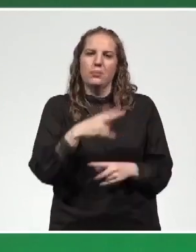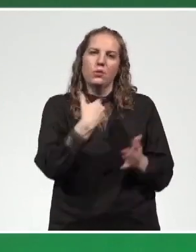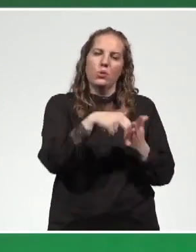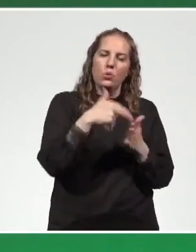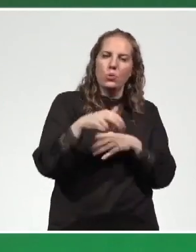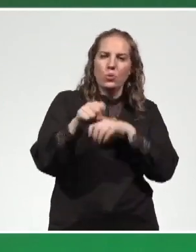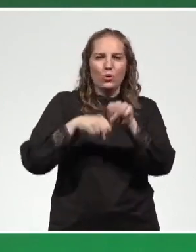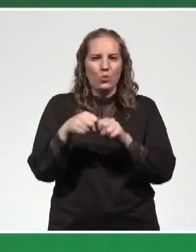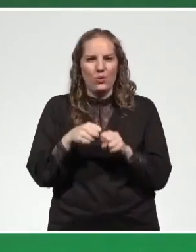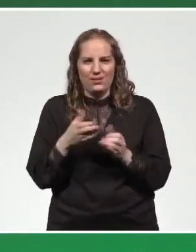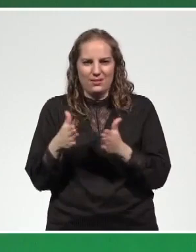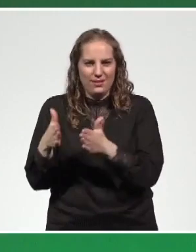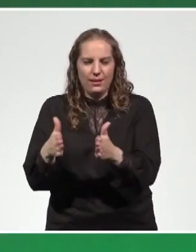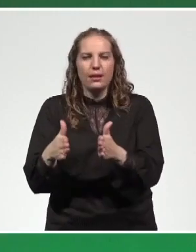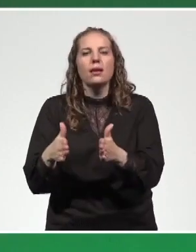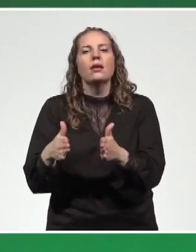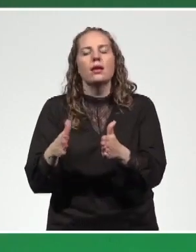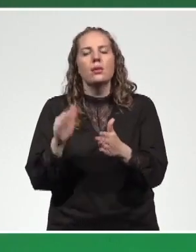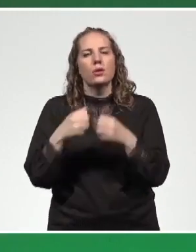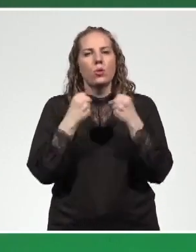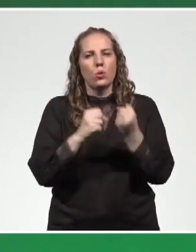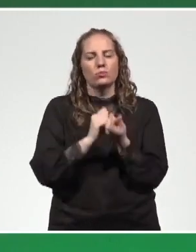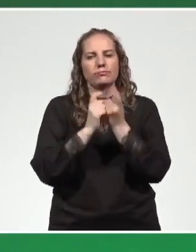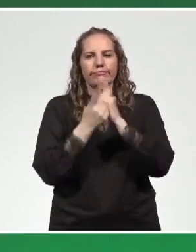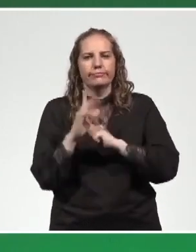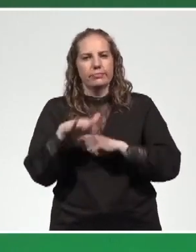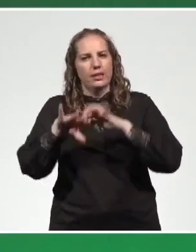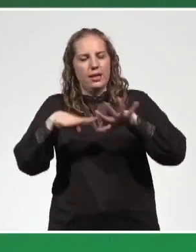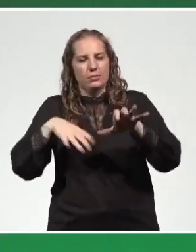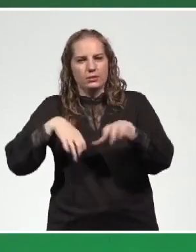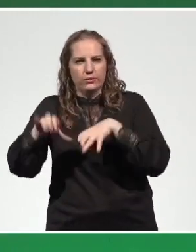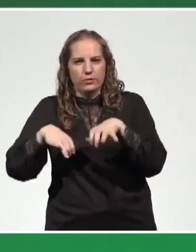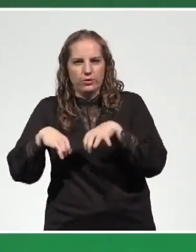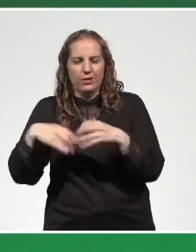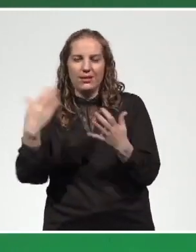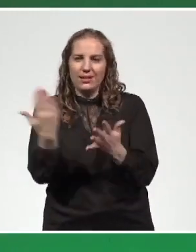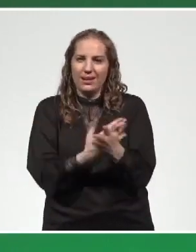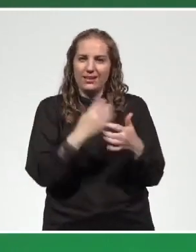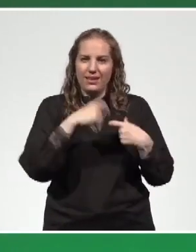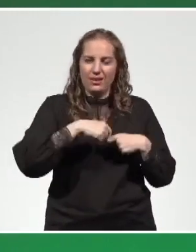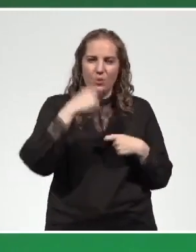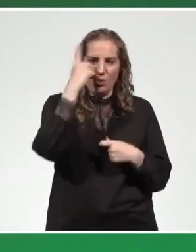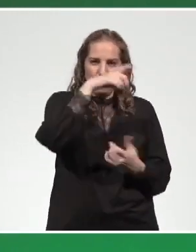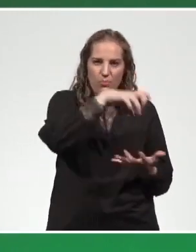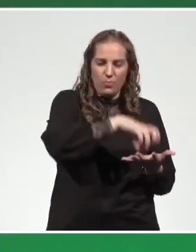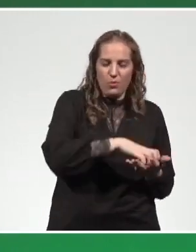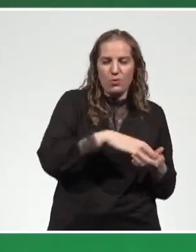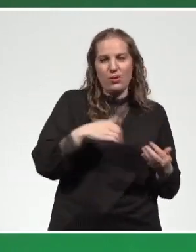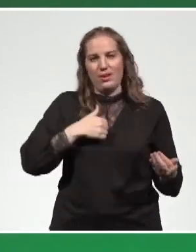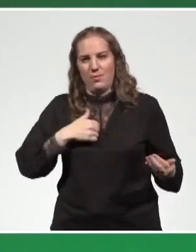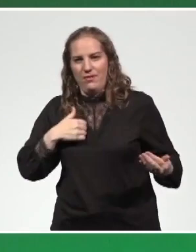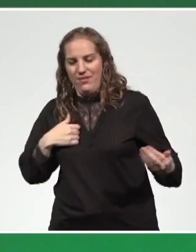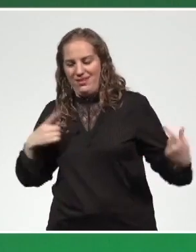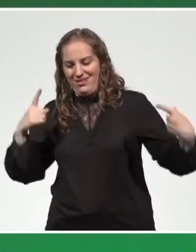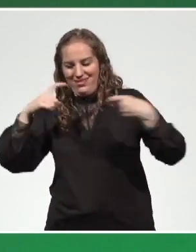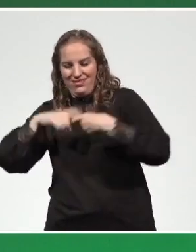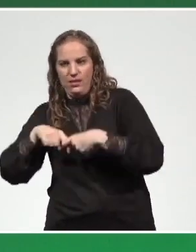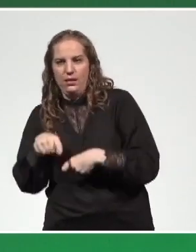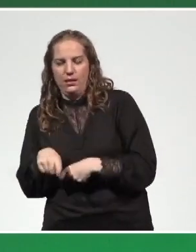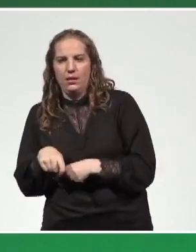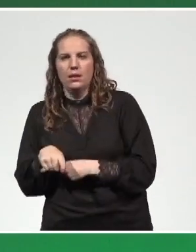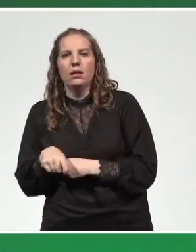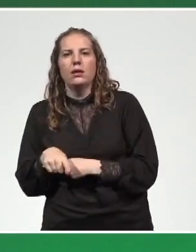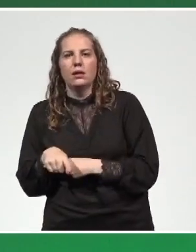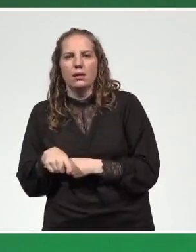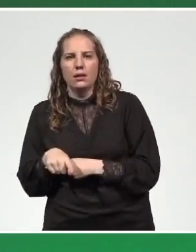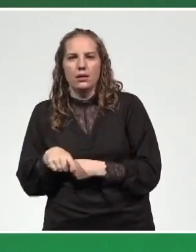hjólastíga, orkuskipti í almenningssamgöngum, græna tengingu milli höfuðborgarsvæðis og Keflavíkurflugvallar, að flýta